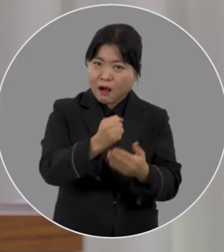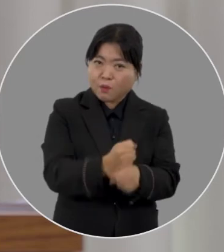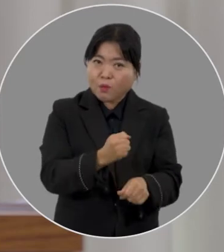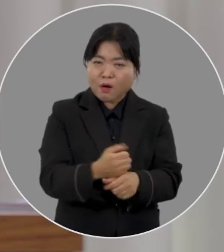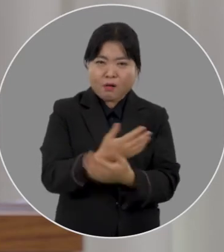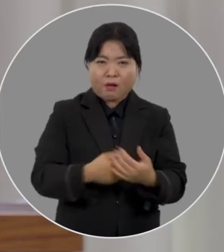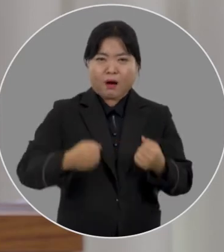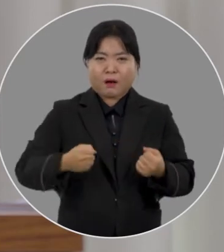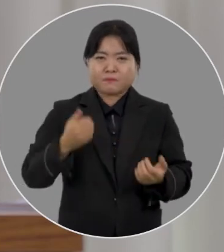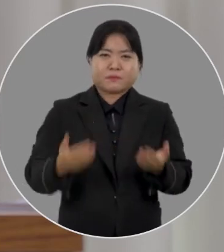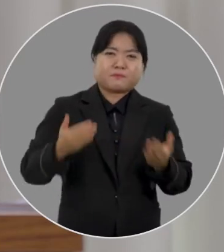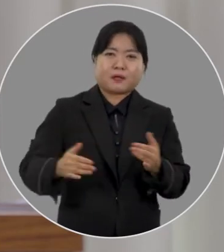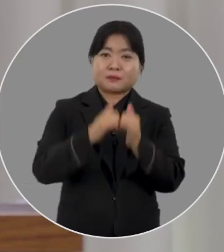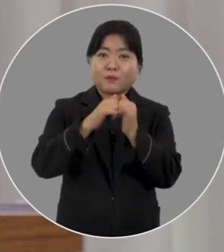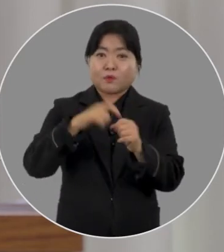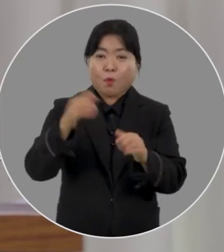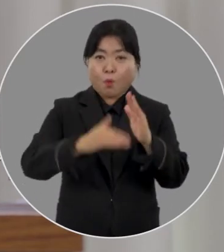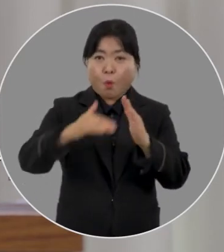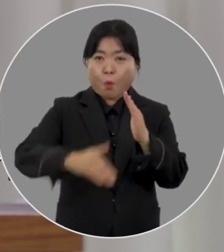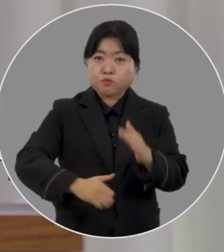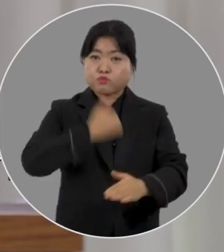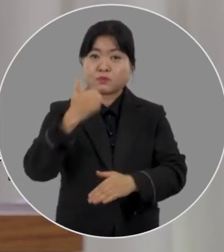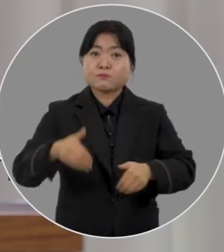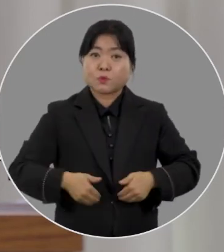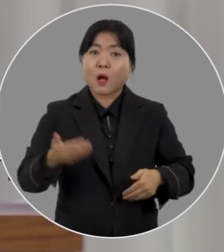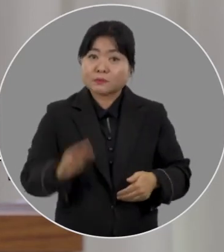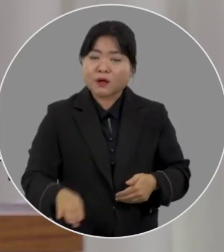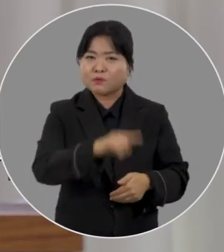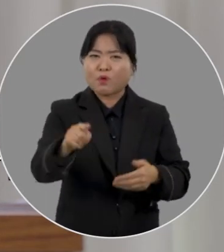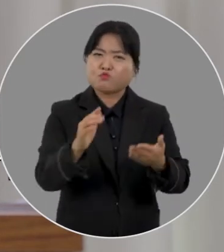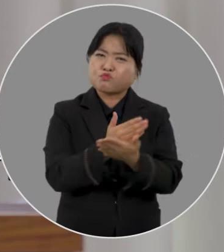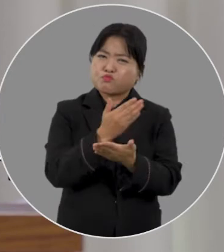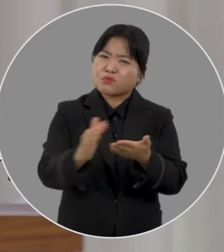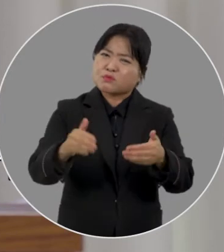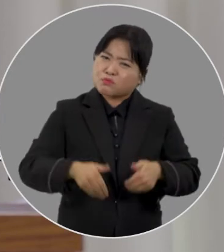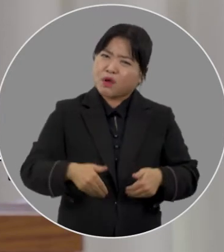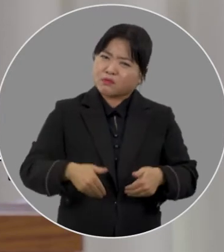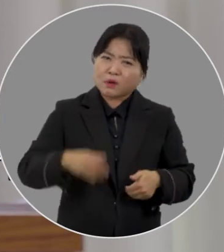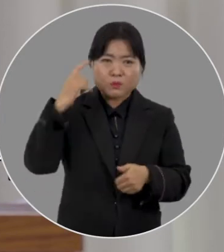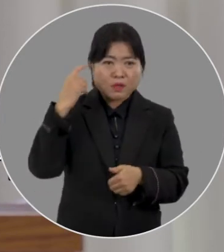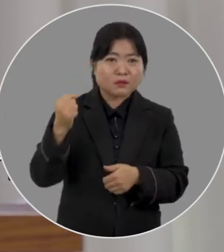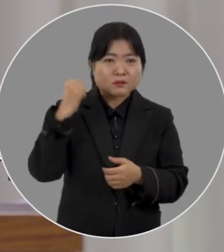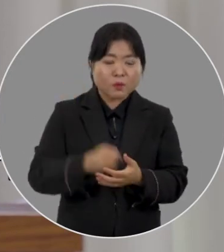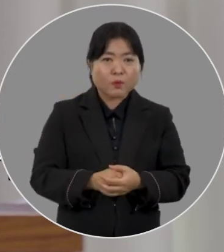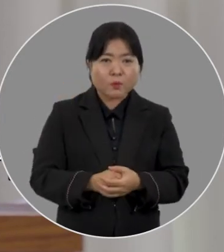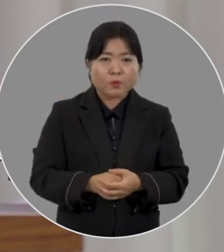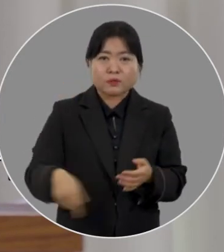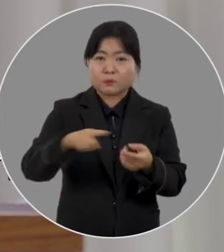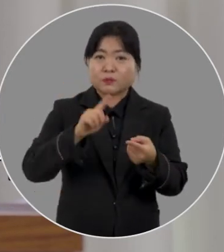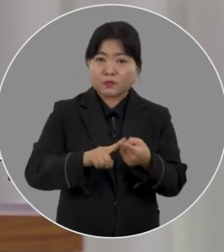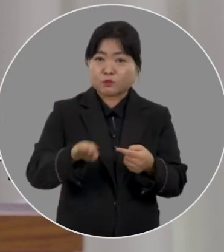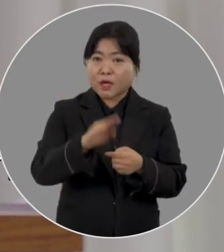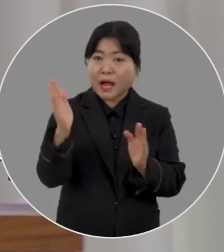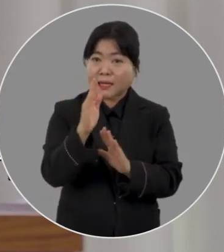그러니까 사회적인 공부는 필요하지만 이런 것과는 분명히 또 구분돼야 되지 않나 그런 생각은 들어요. 예. 이